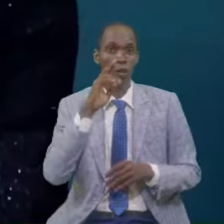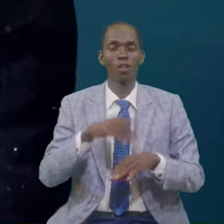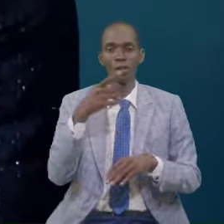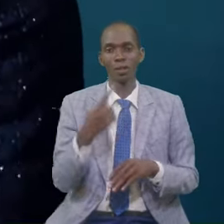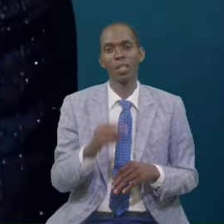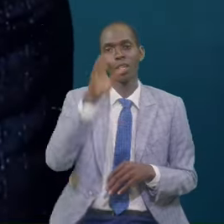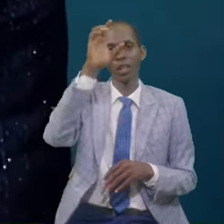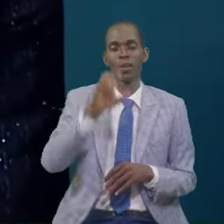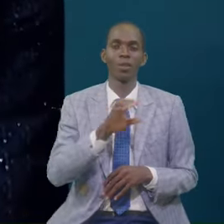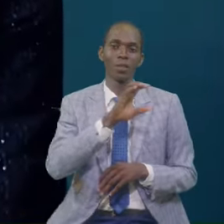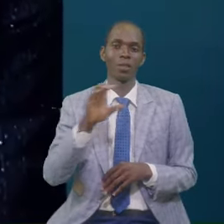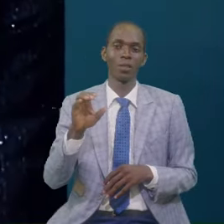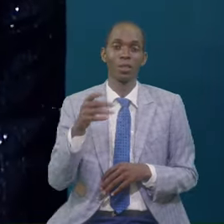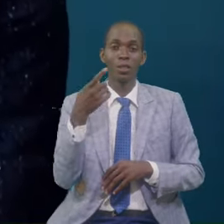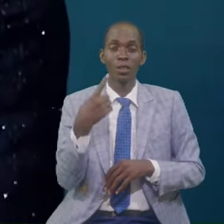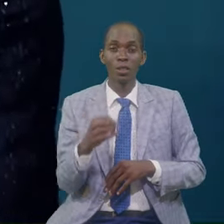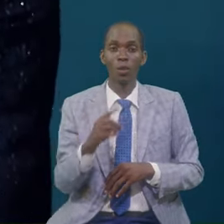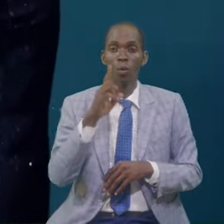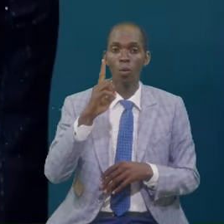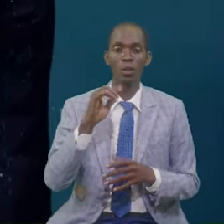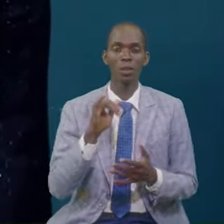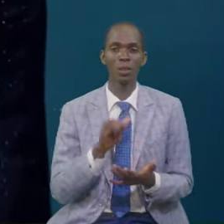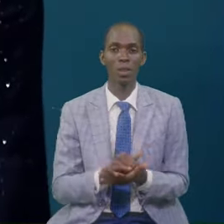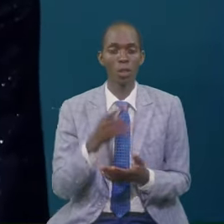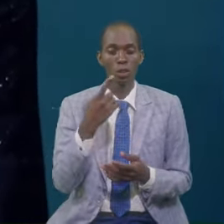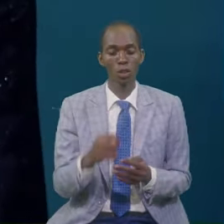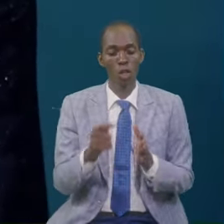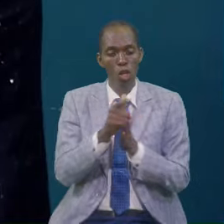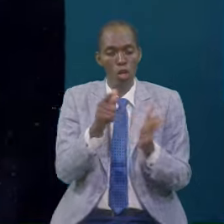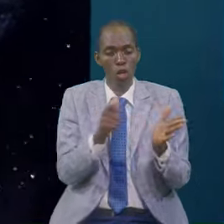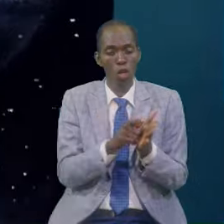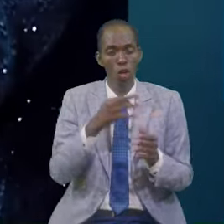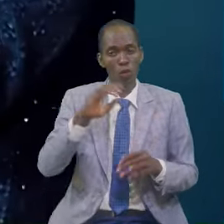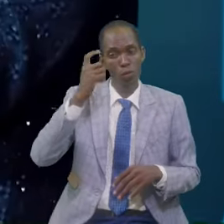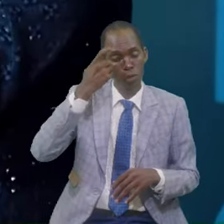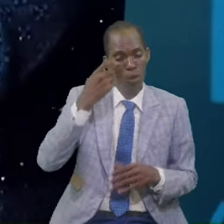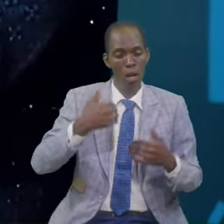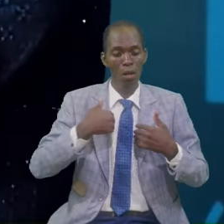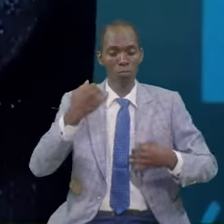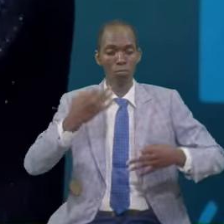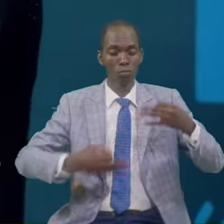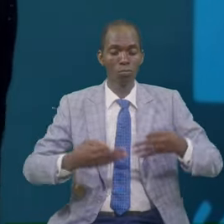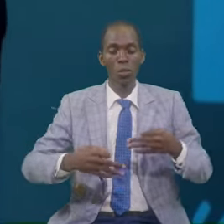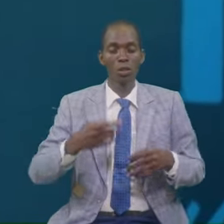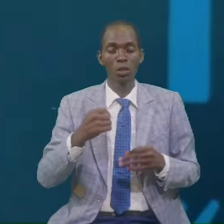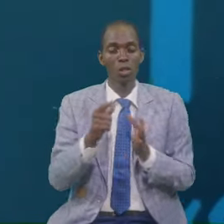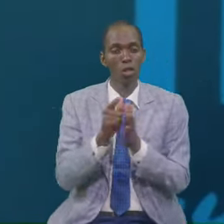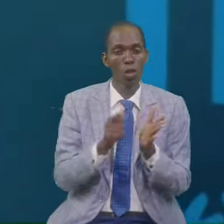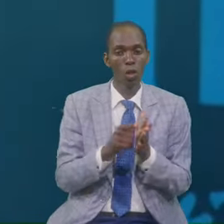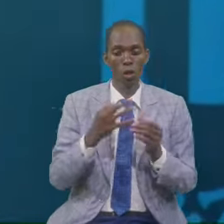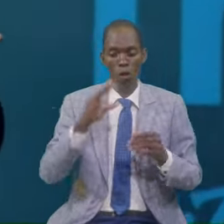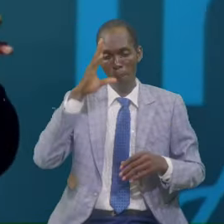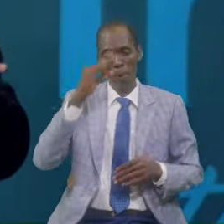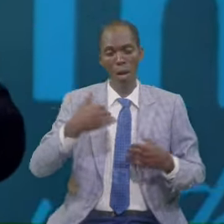one that the law of God had condemned, the law of man had condemned, and the law of the conscience had condemned,